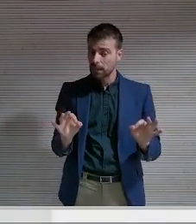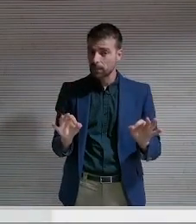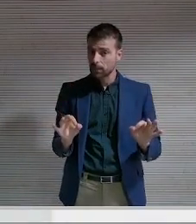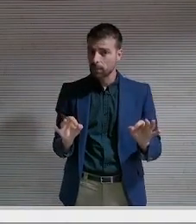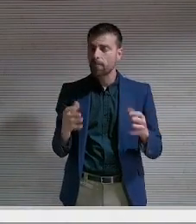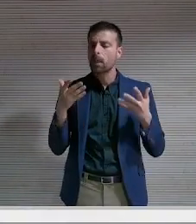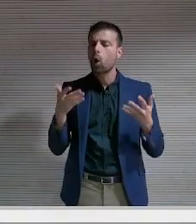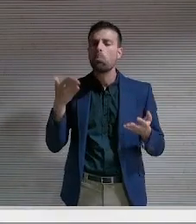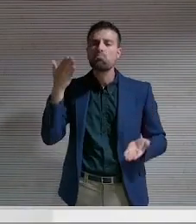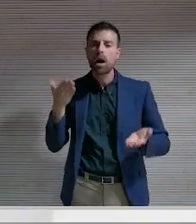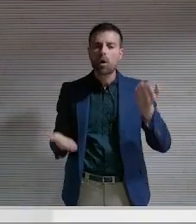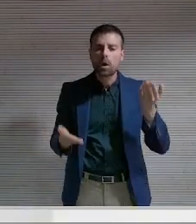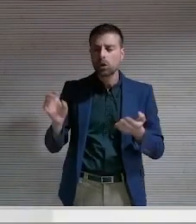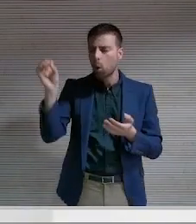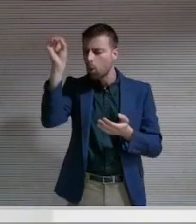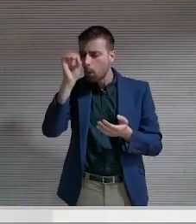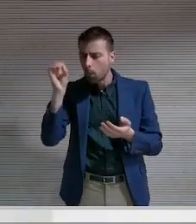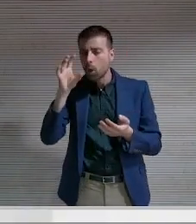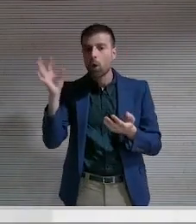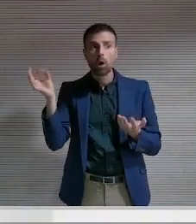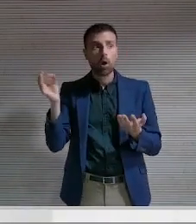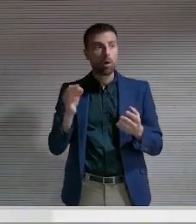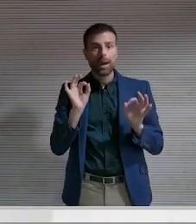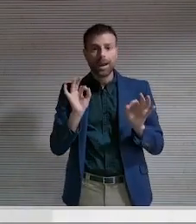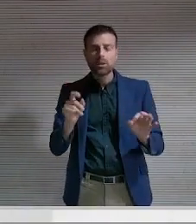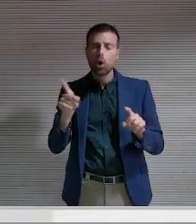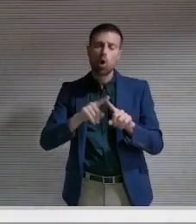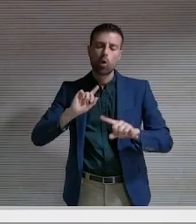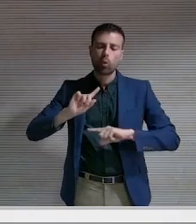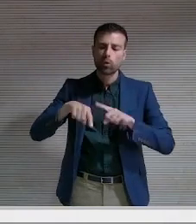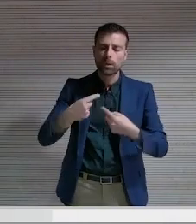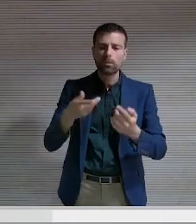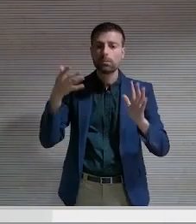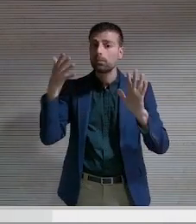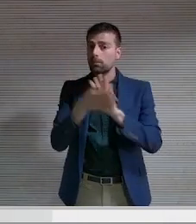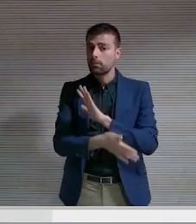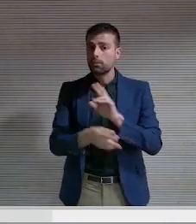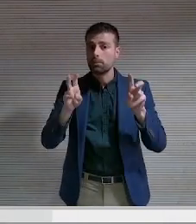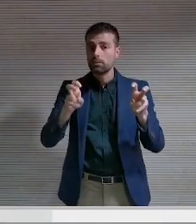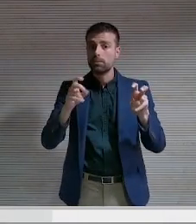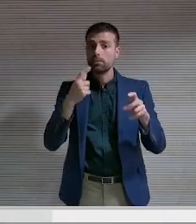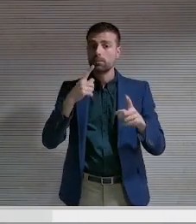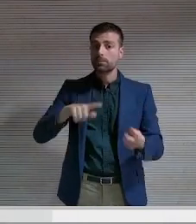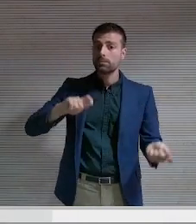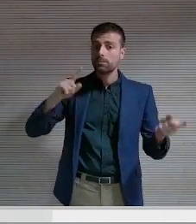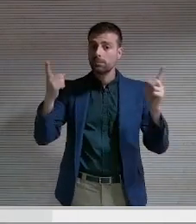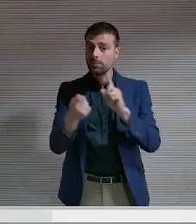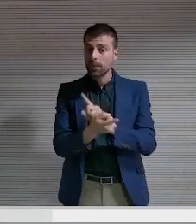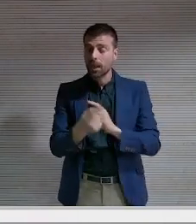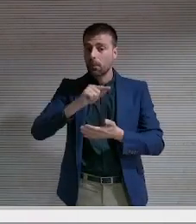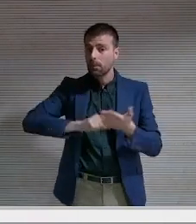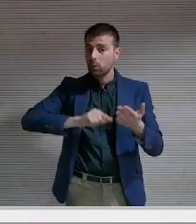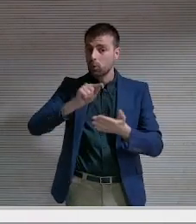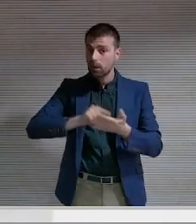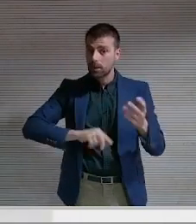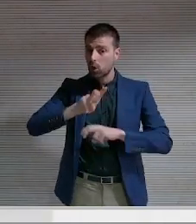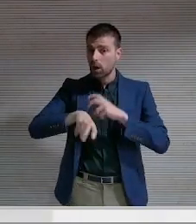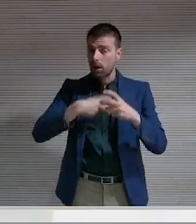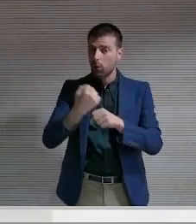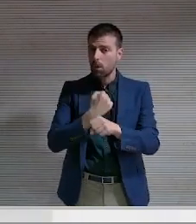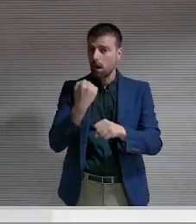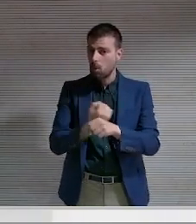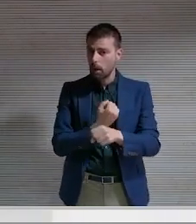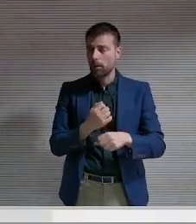Com ho valoreu? Ho veieu preocupant o senzillament és un efecte de que van entrar en vigor els canvis de la contractació de la reforma laboral?